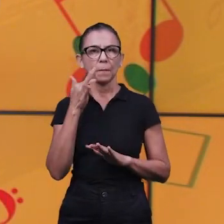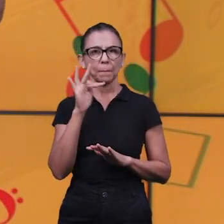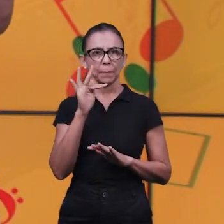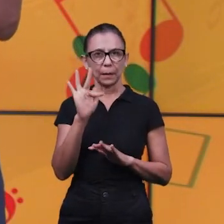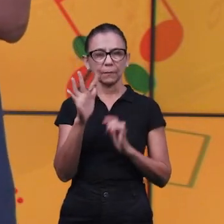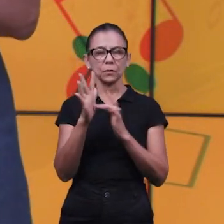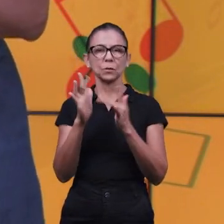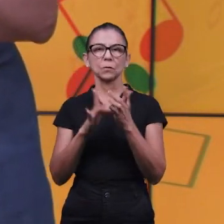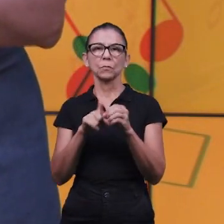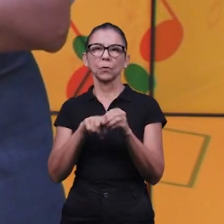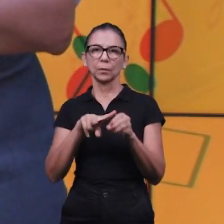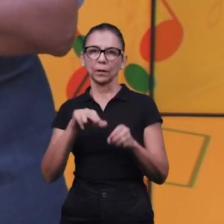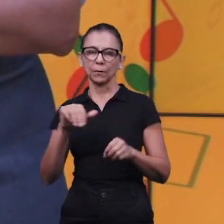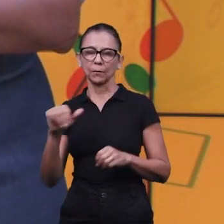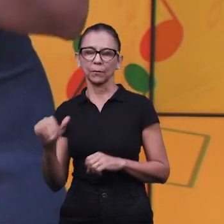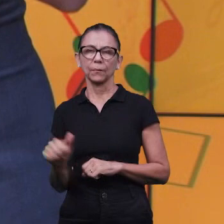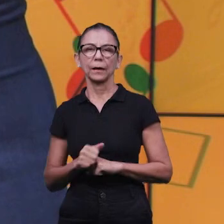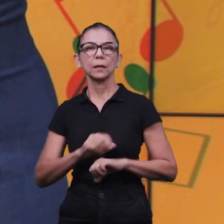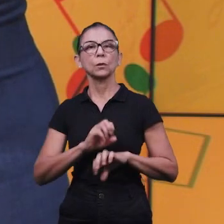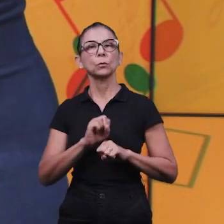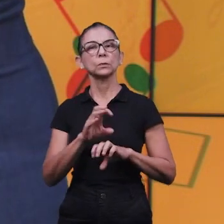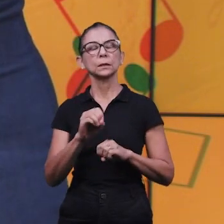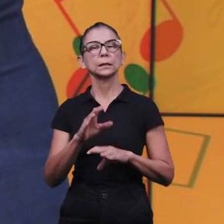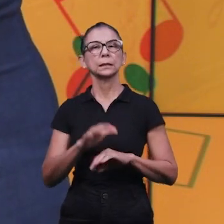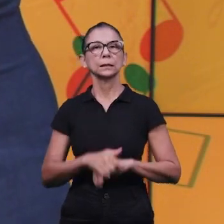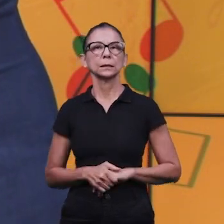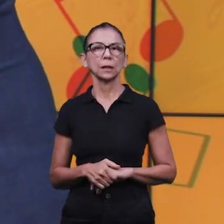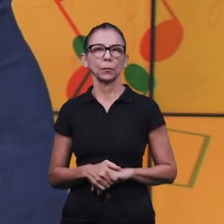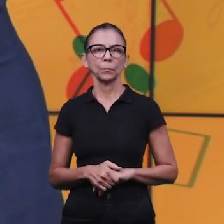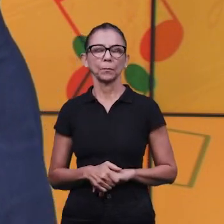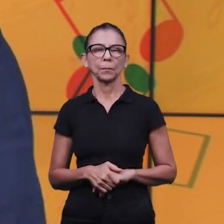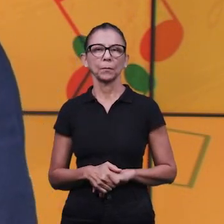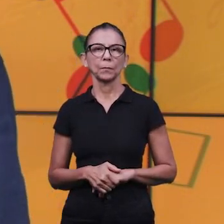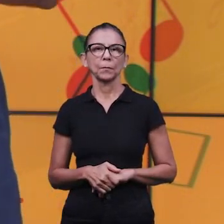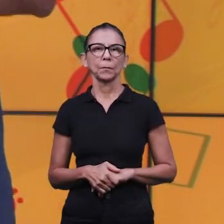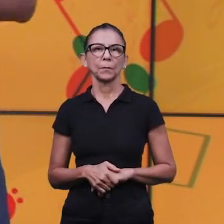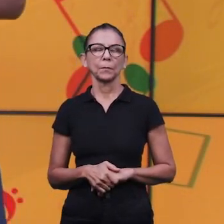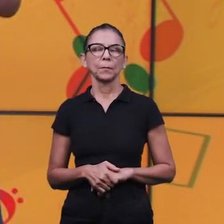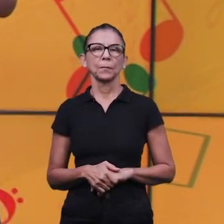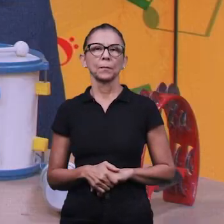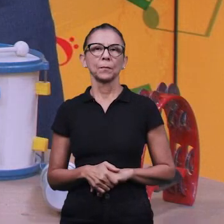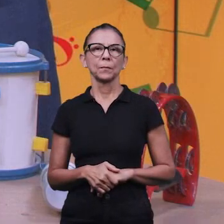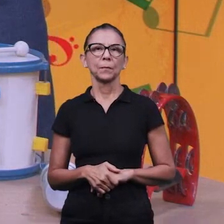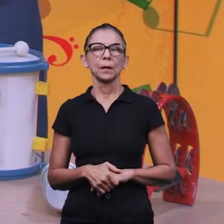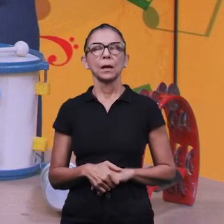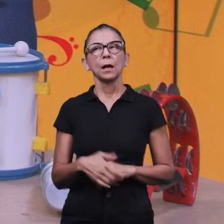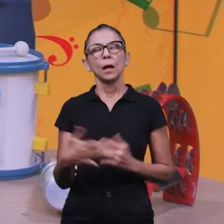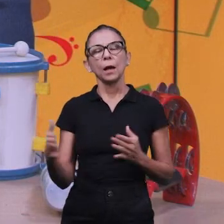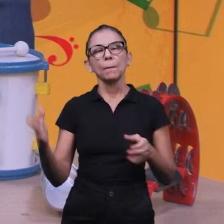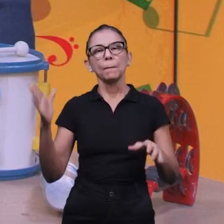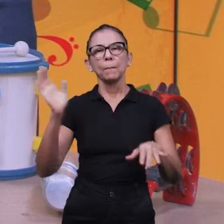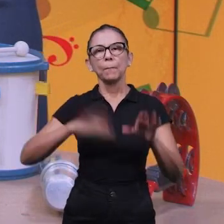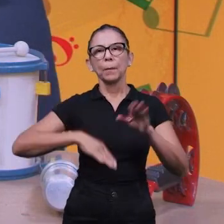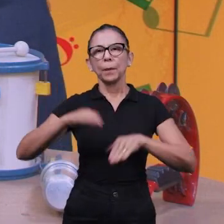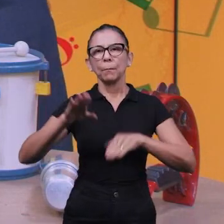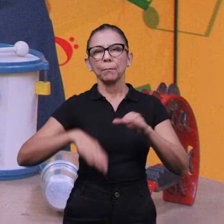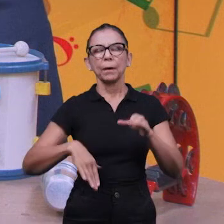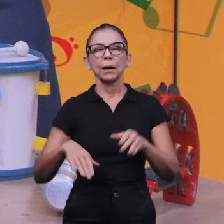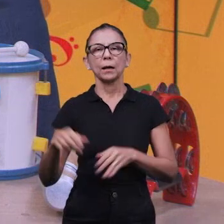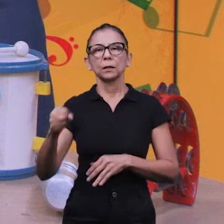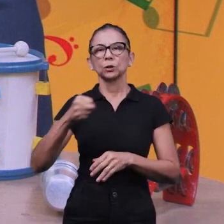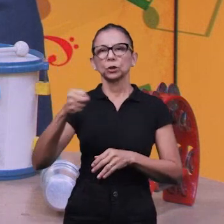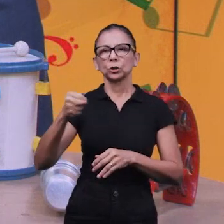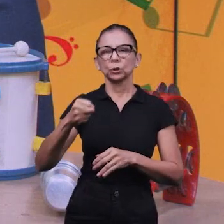louange, bientôt le roi vient. L'enseignement sera pour les instruments de percussion. Votre tambour,